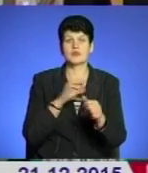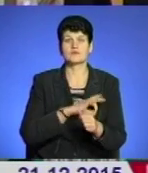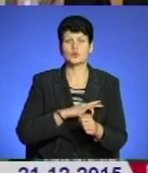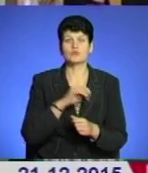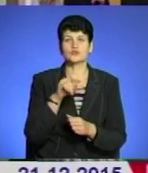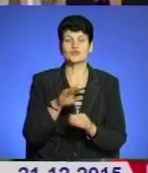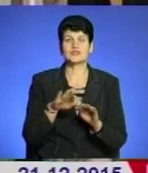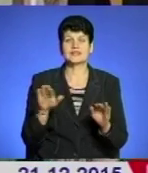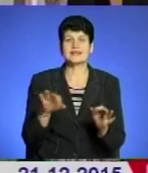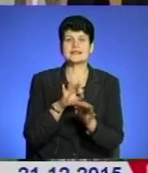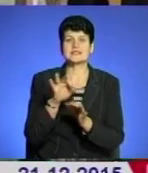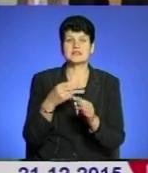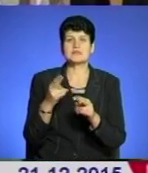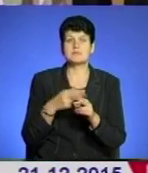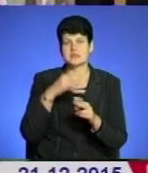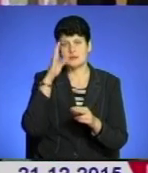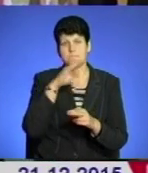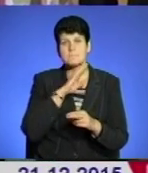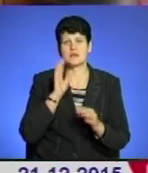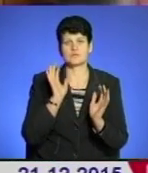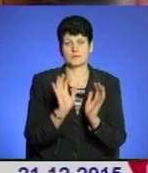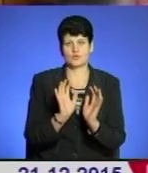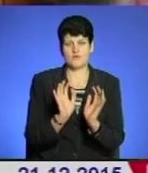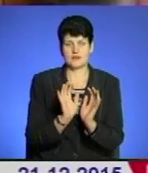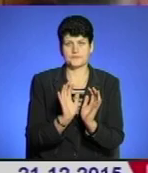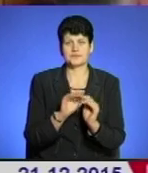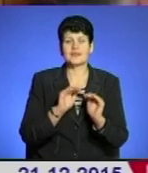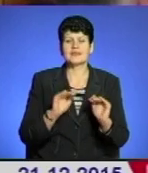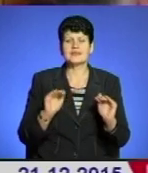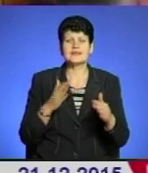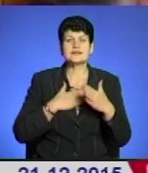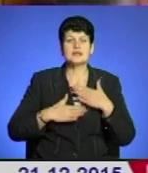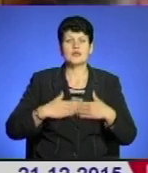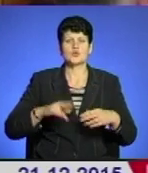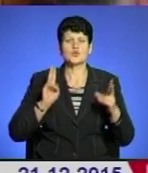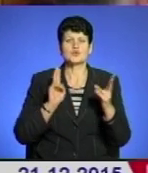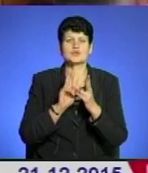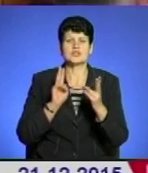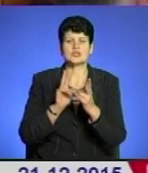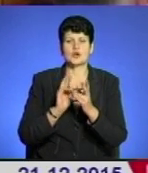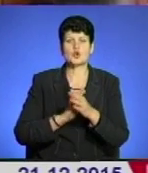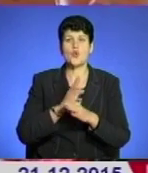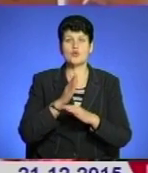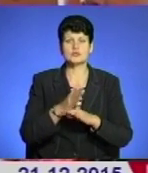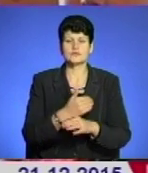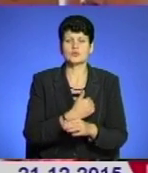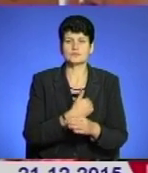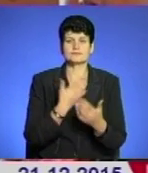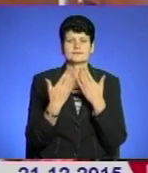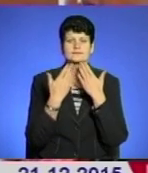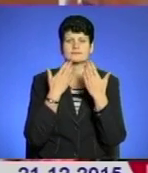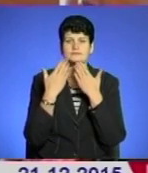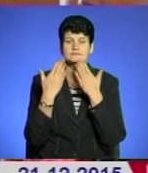і діток-сиріт та позбавлених батьківського піклування. Діти із радістю зустрічають гостей, вони охоче